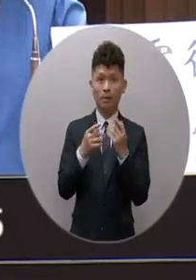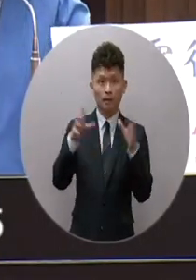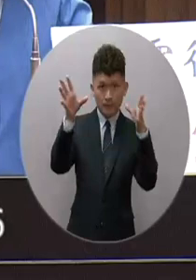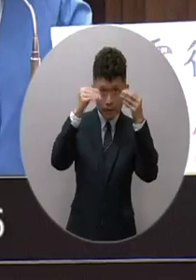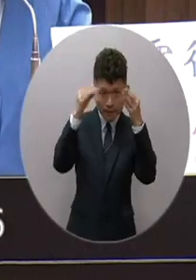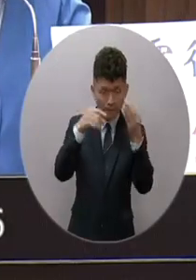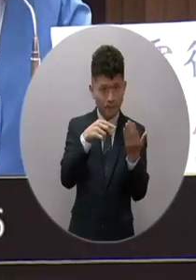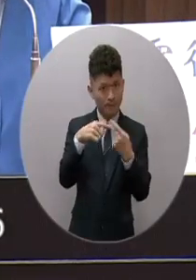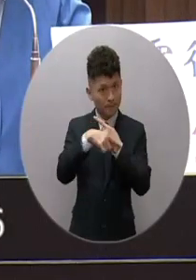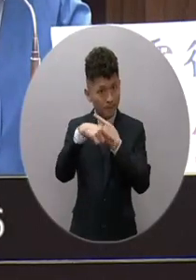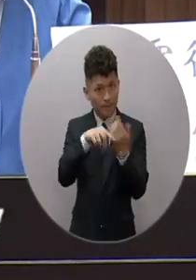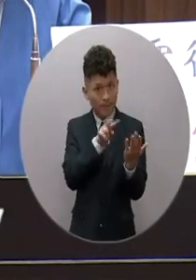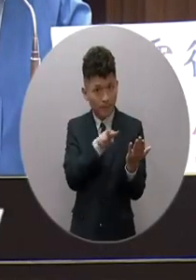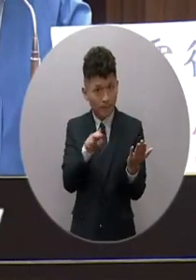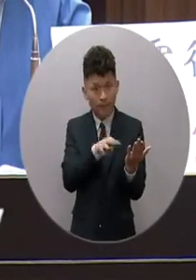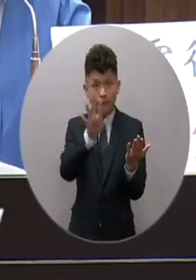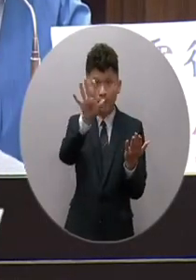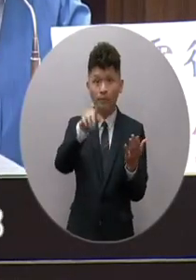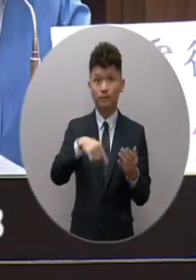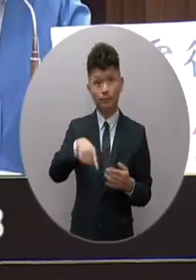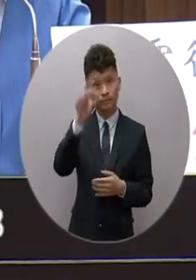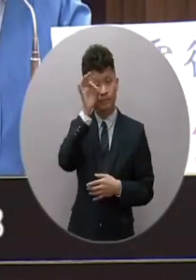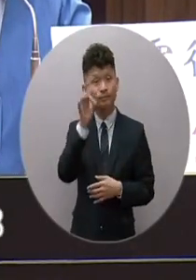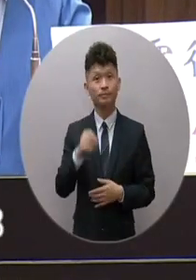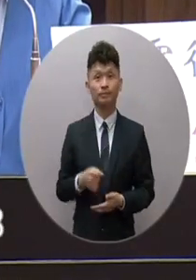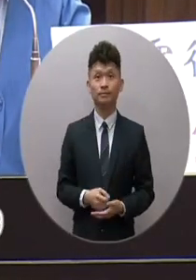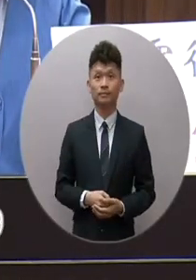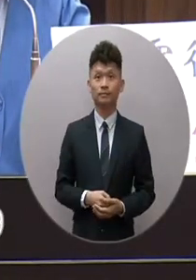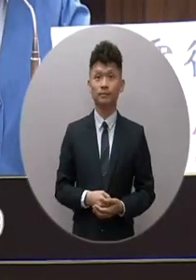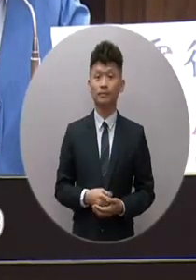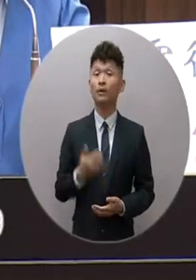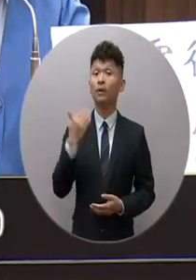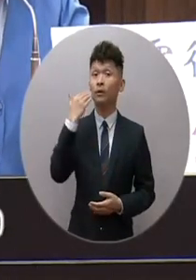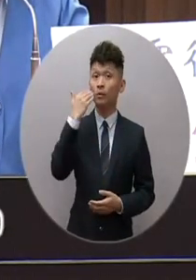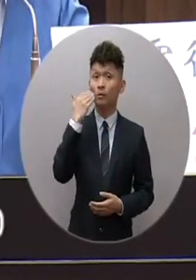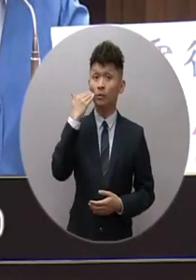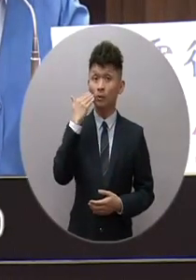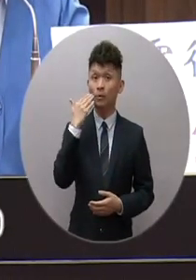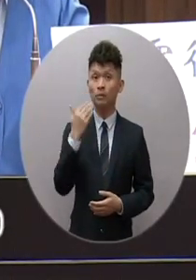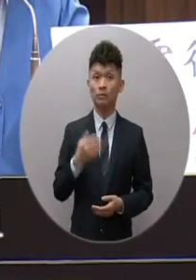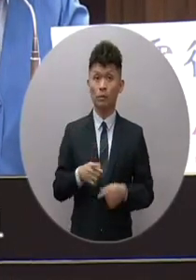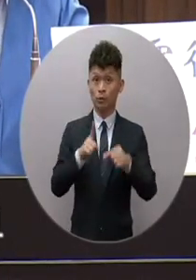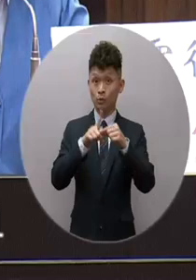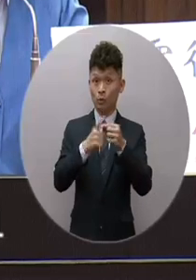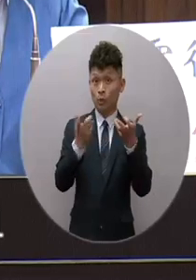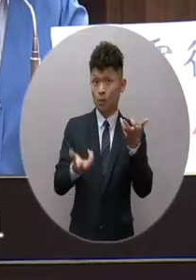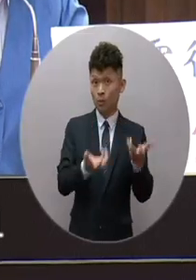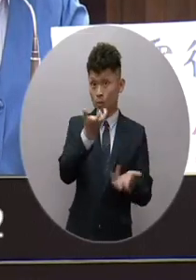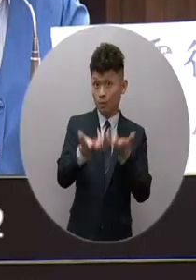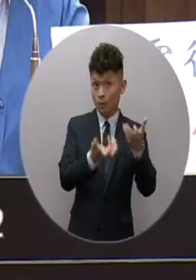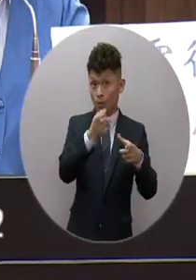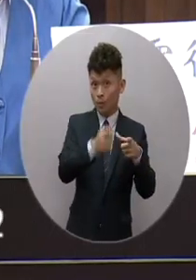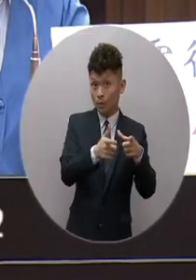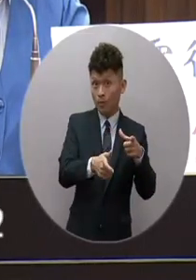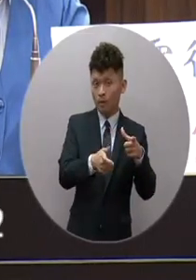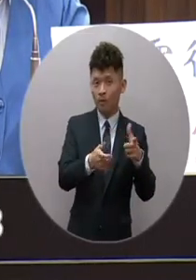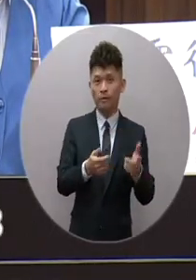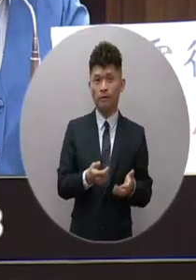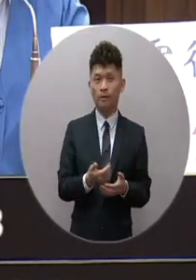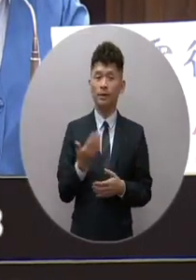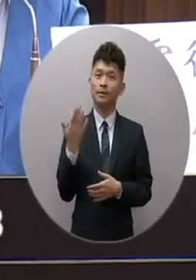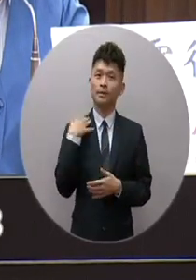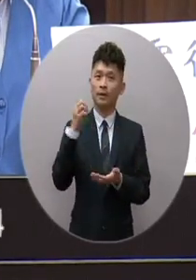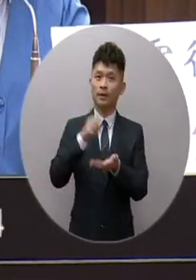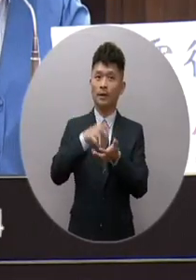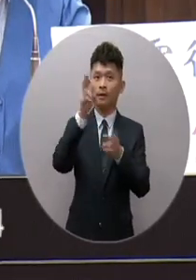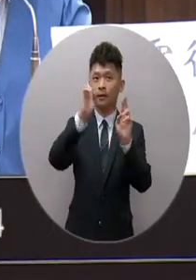多资料，你去看，其实啊，如果以中火过去，如果这个核